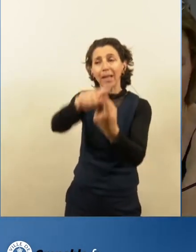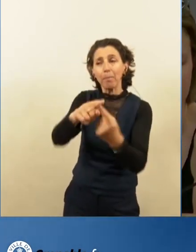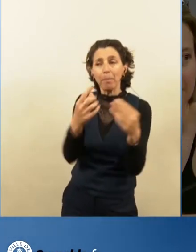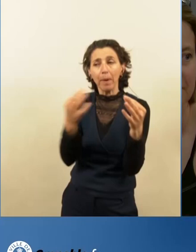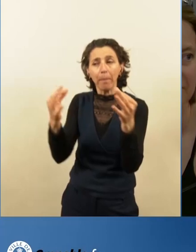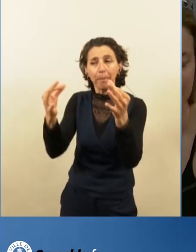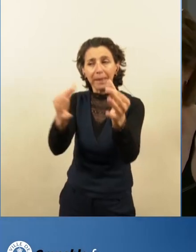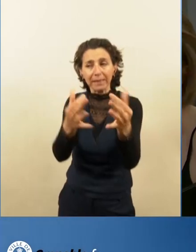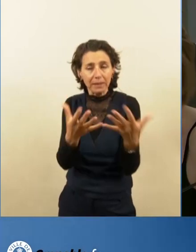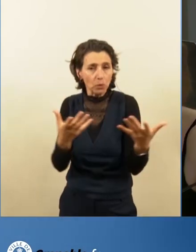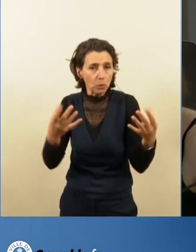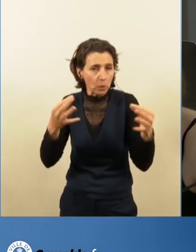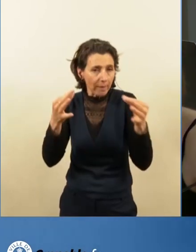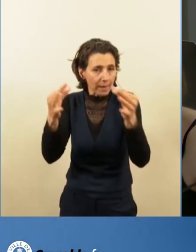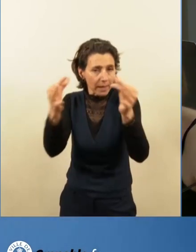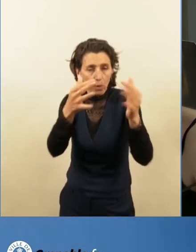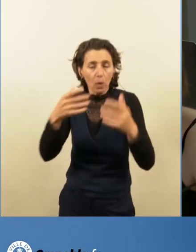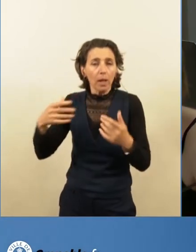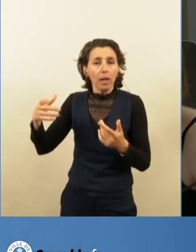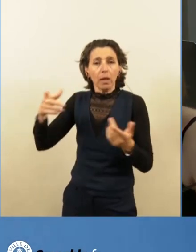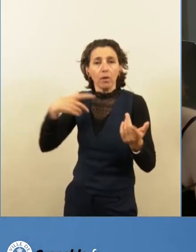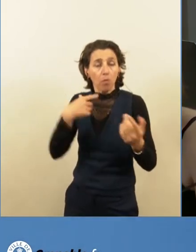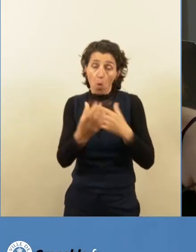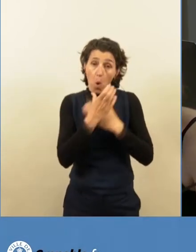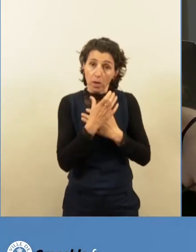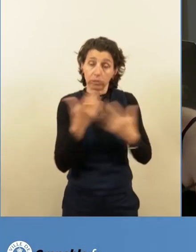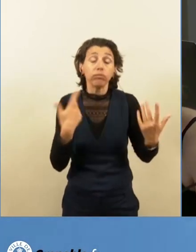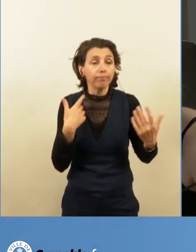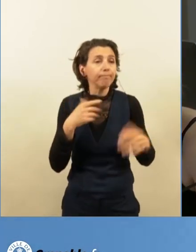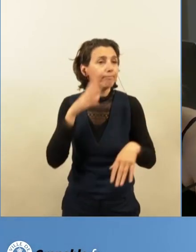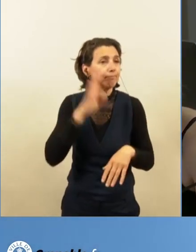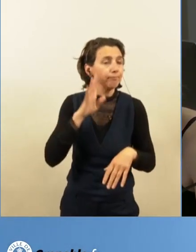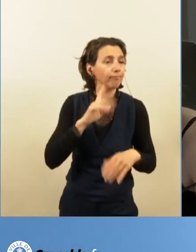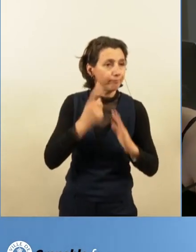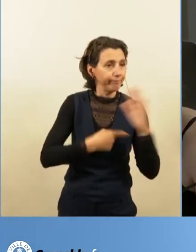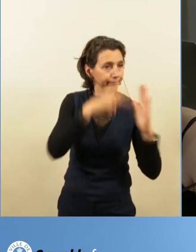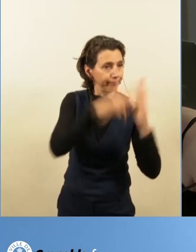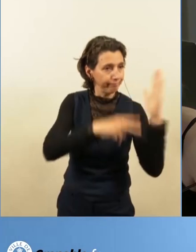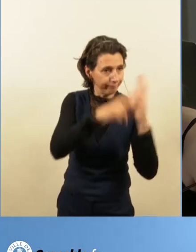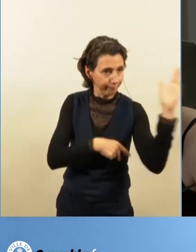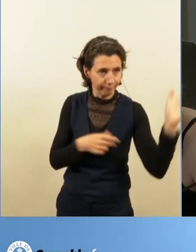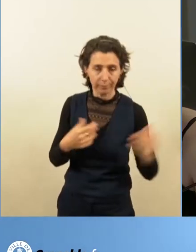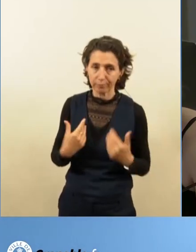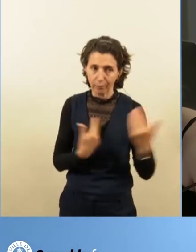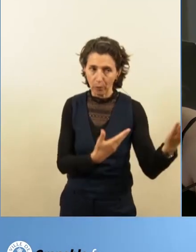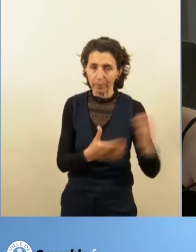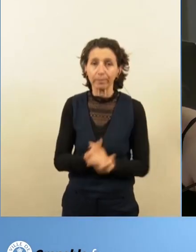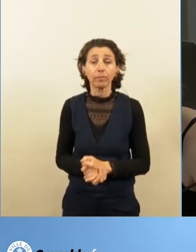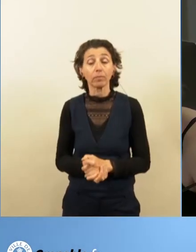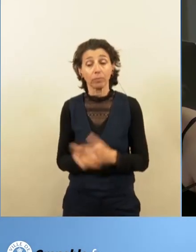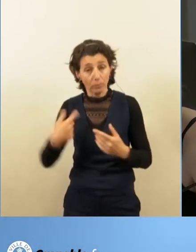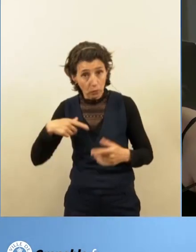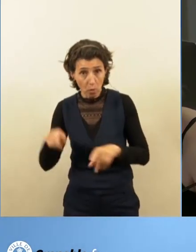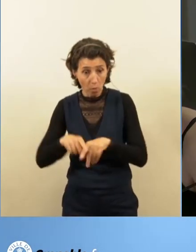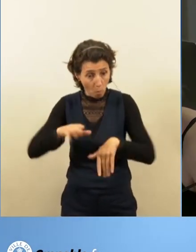je vous invite à relire le rapport sur ce sujet là aussi on soulève des moyens d'aller plus loin dans